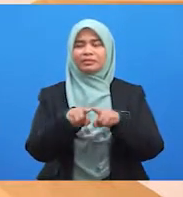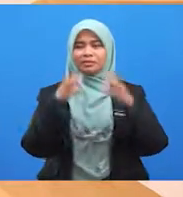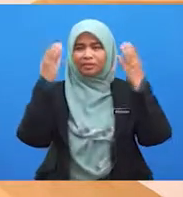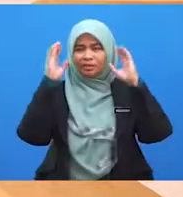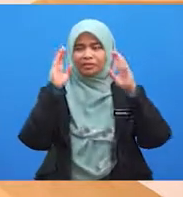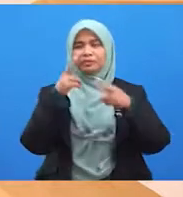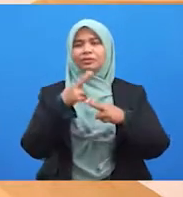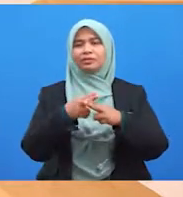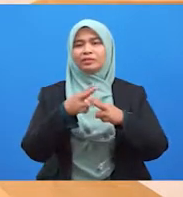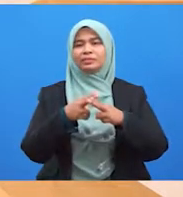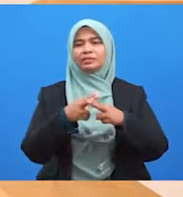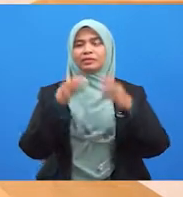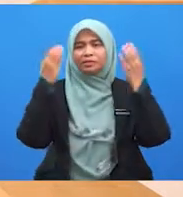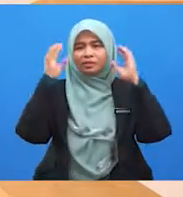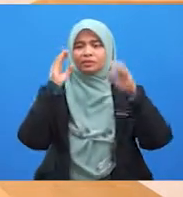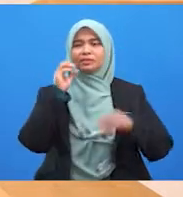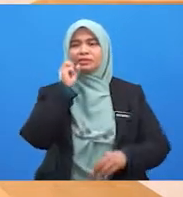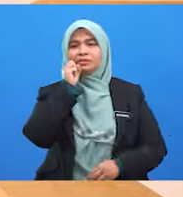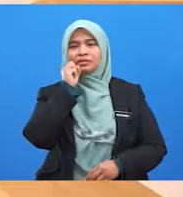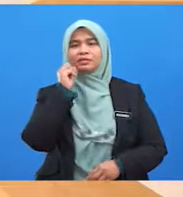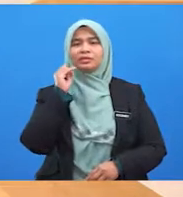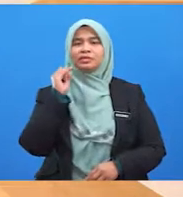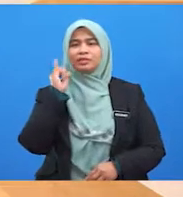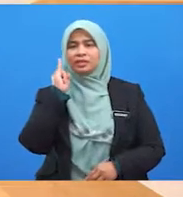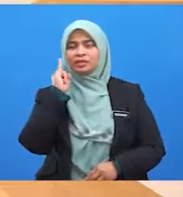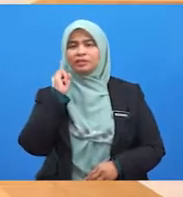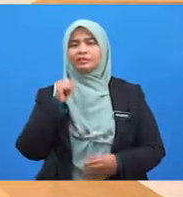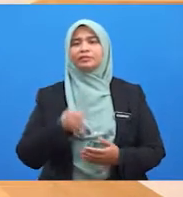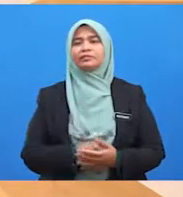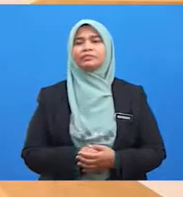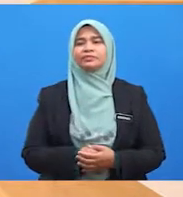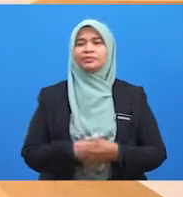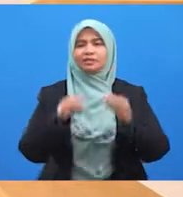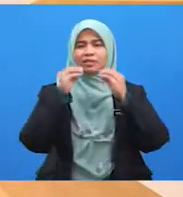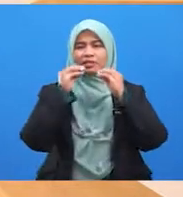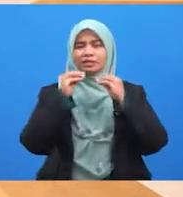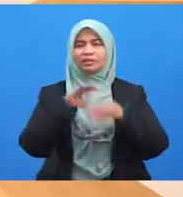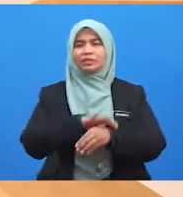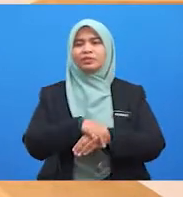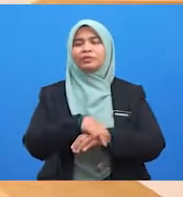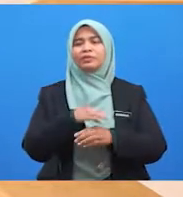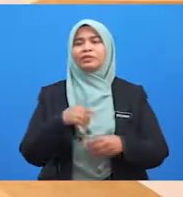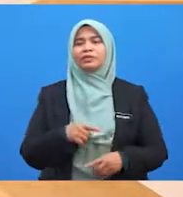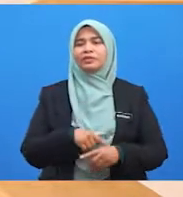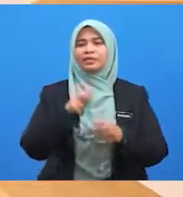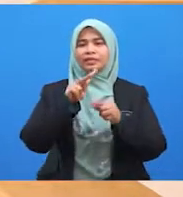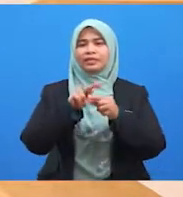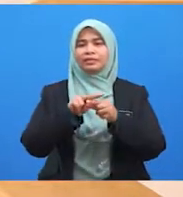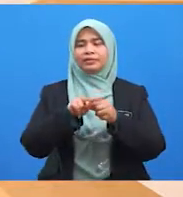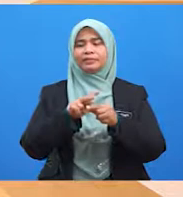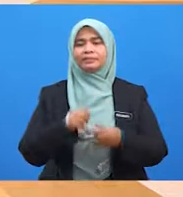cikgu Siti Musliha binti Ahmad dan cikgu mengajar subjek geografi di SMK Lasal